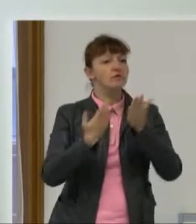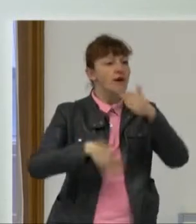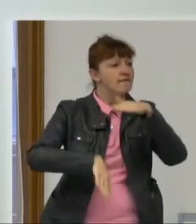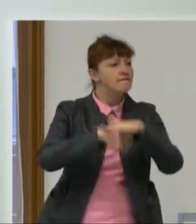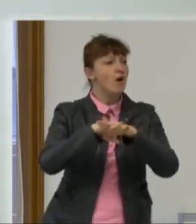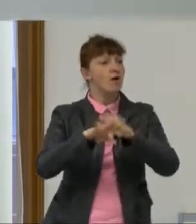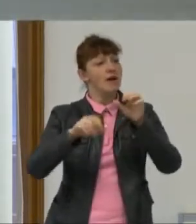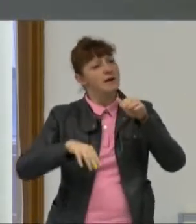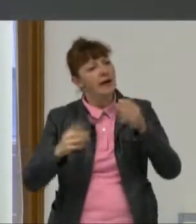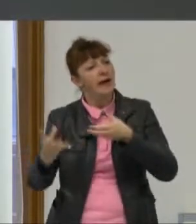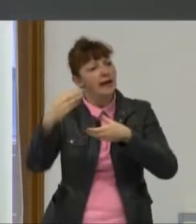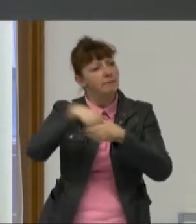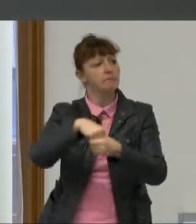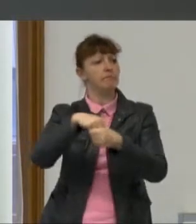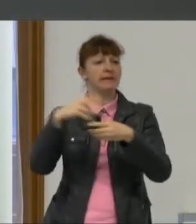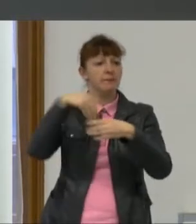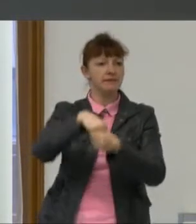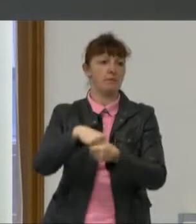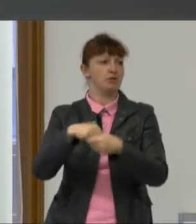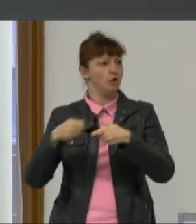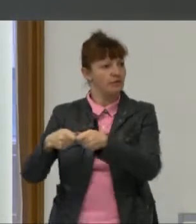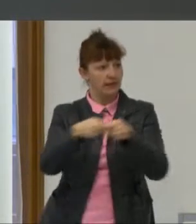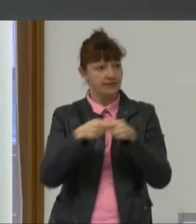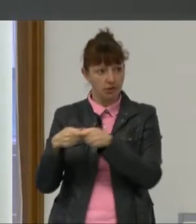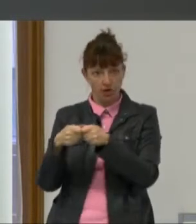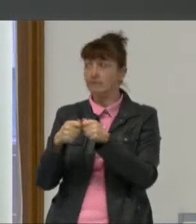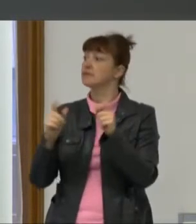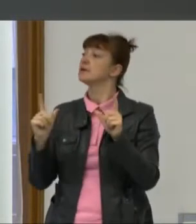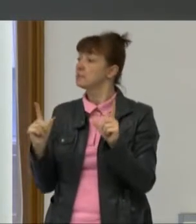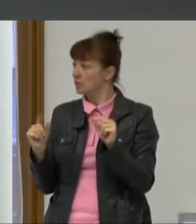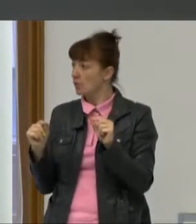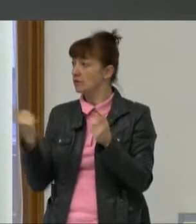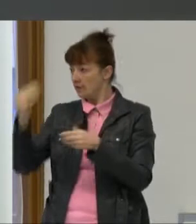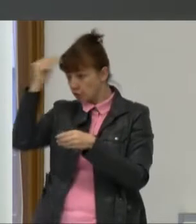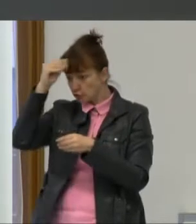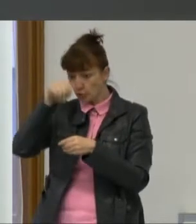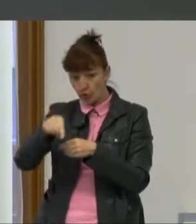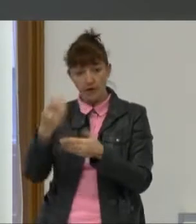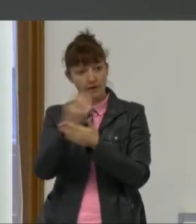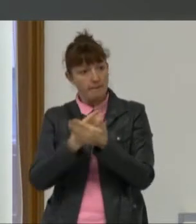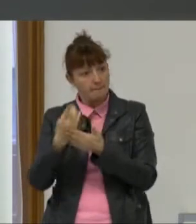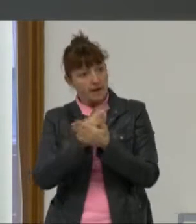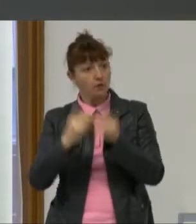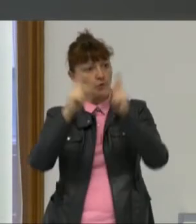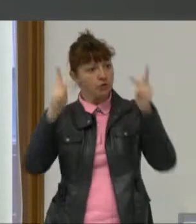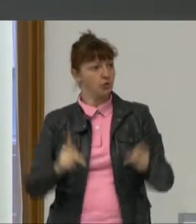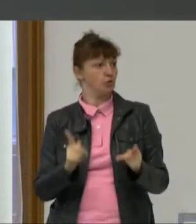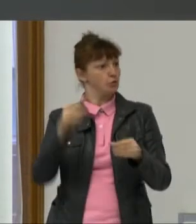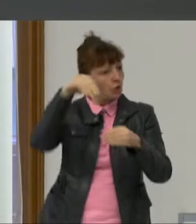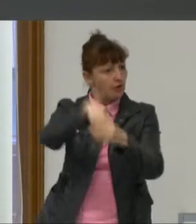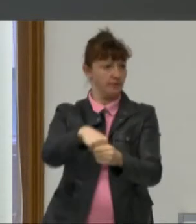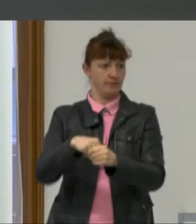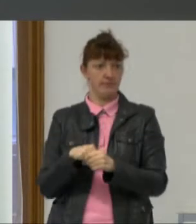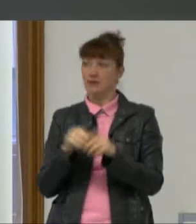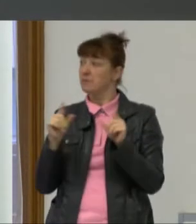effektive Partizipation und Inklusion in der Gesellschaft und damit auch in der Schule, in den Bildungsinstitutionen. Und da